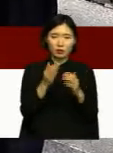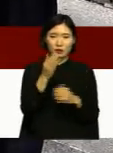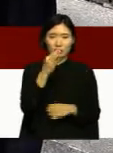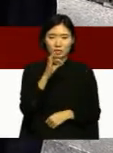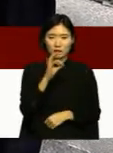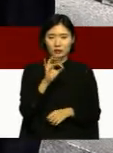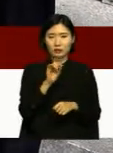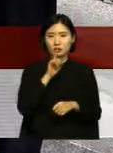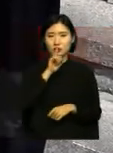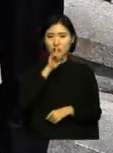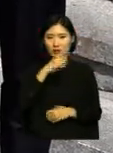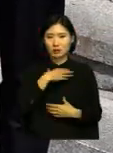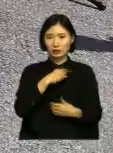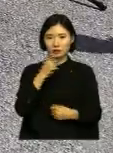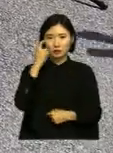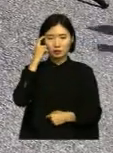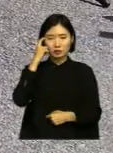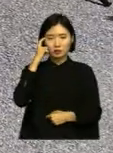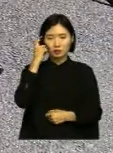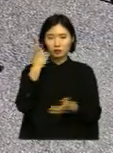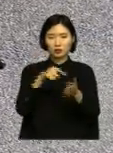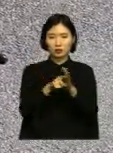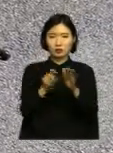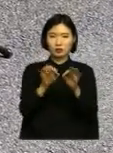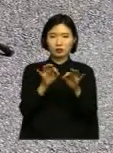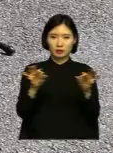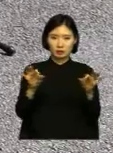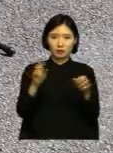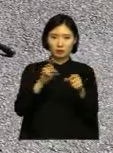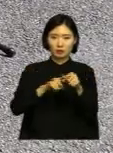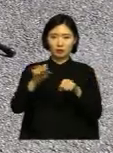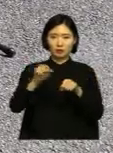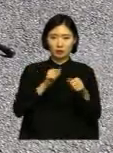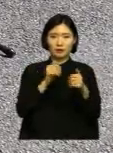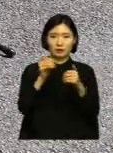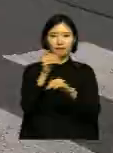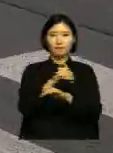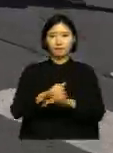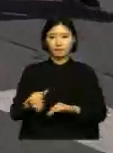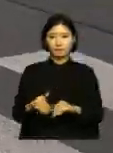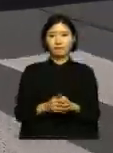활성화와 안전의식의 체질화를 위한 장기적인 캠페인을 진행해 나갈 계획입니다.